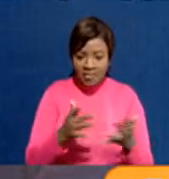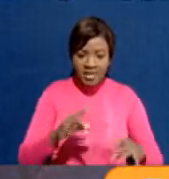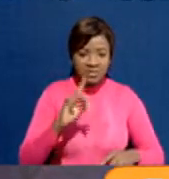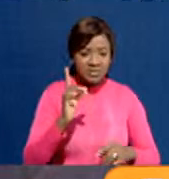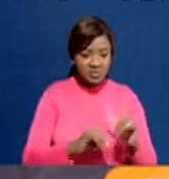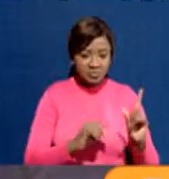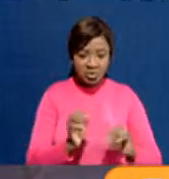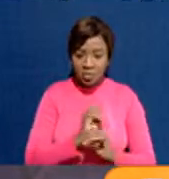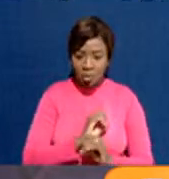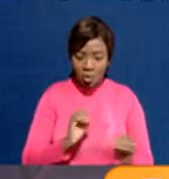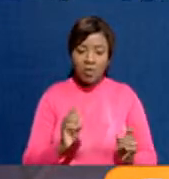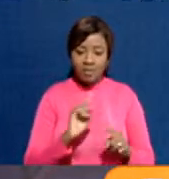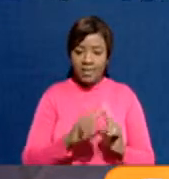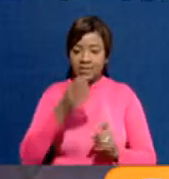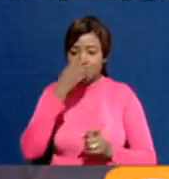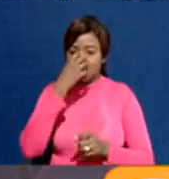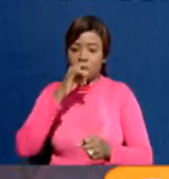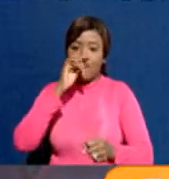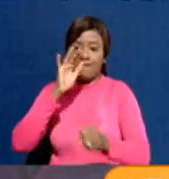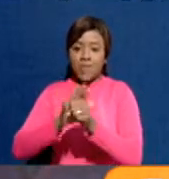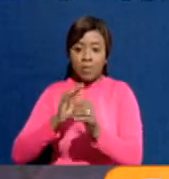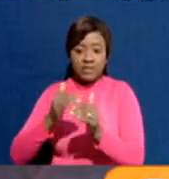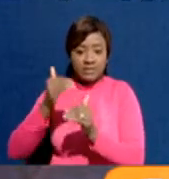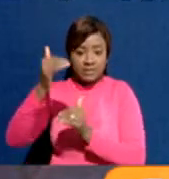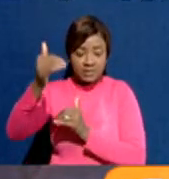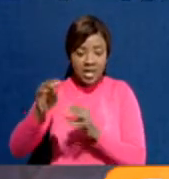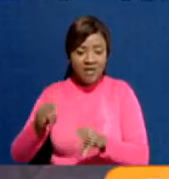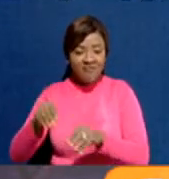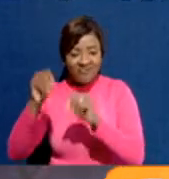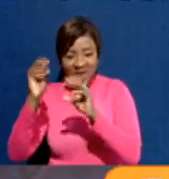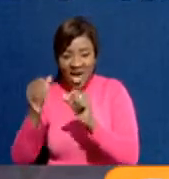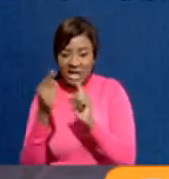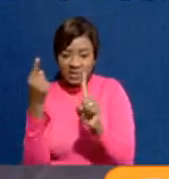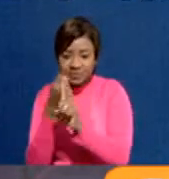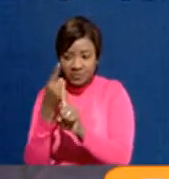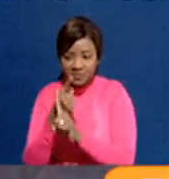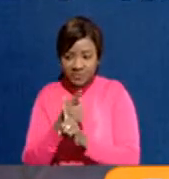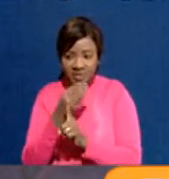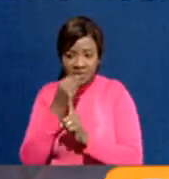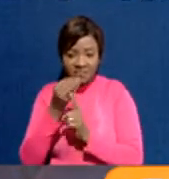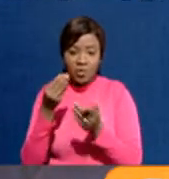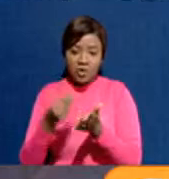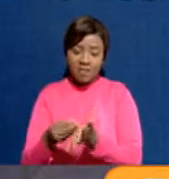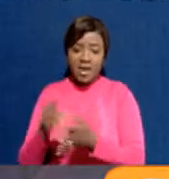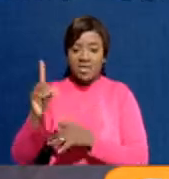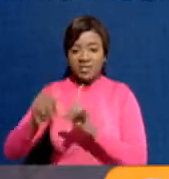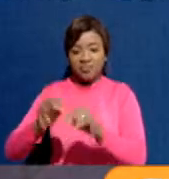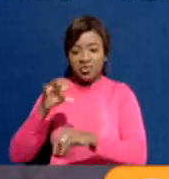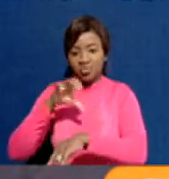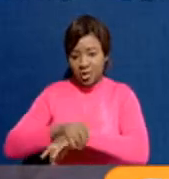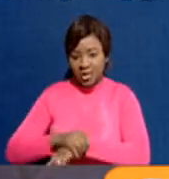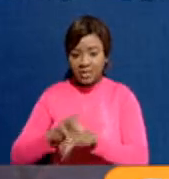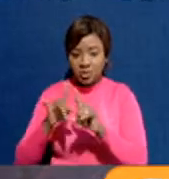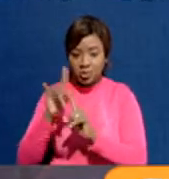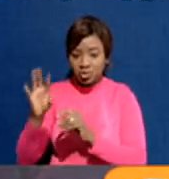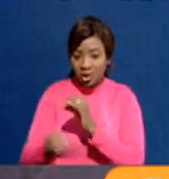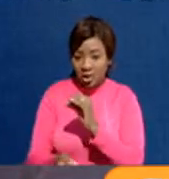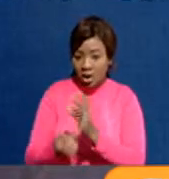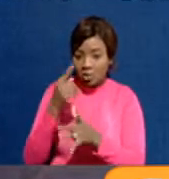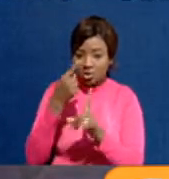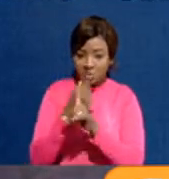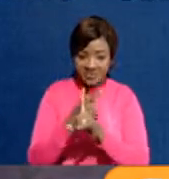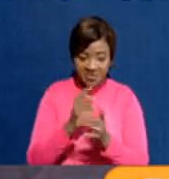amewahakikishia Wakenya kwamba bei ya unga wa ugali na vyakula vingine itateremka zaidi. Rais ambaye alikuwa anazindua miradi